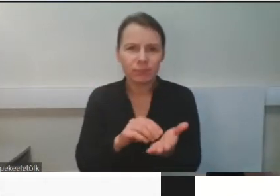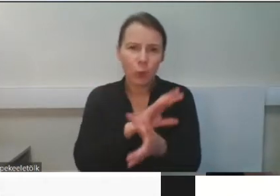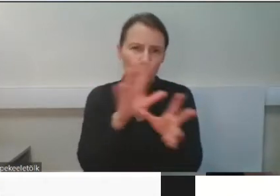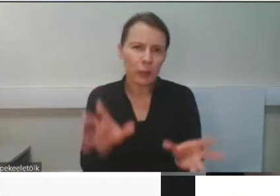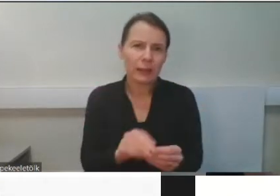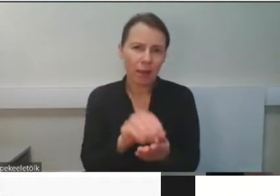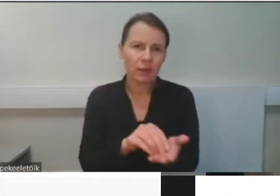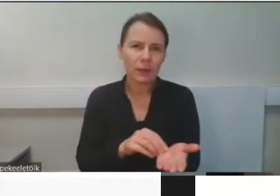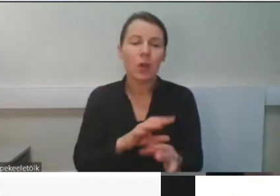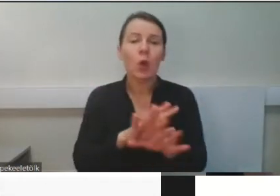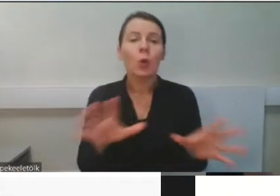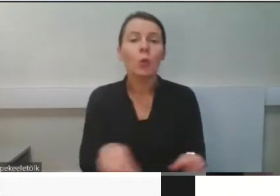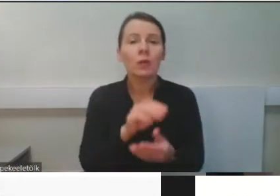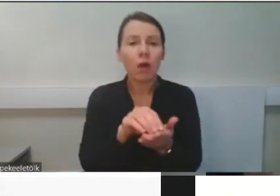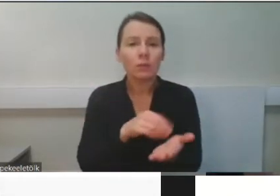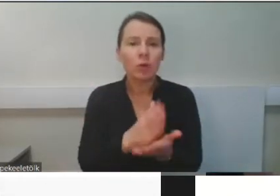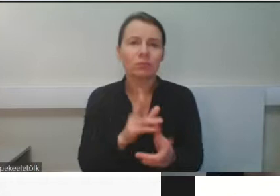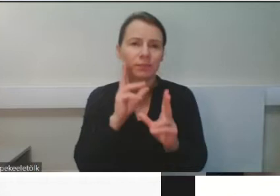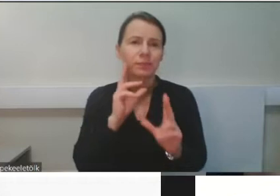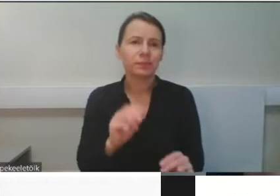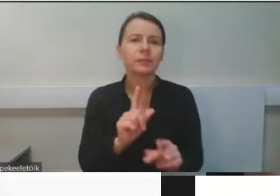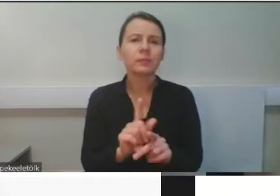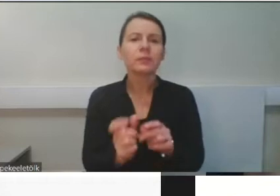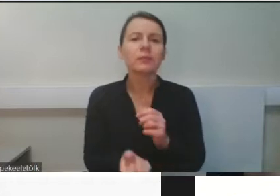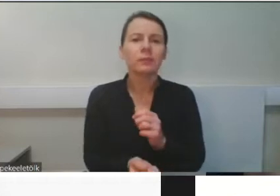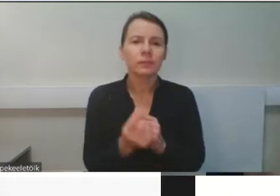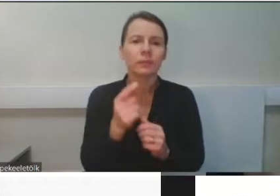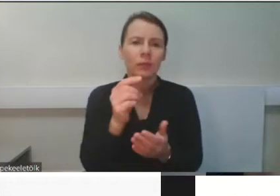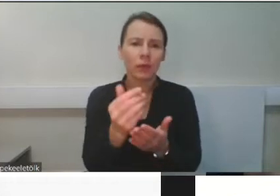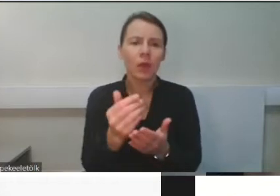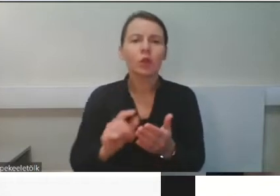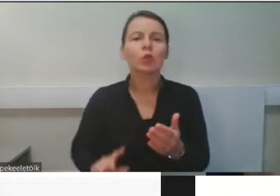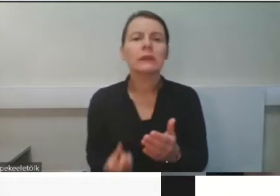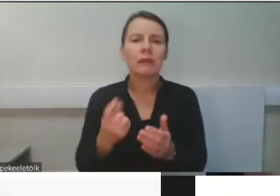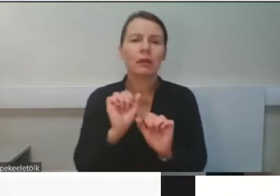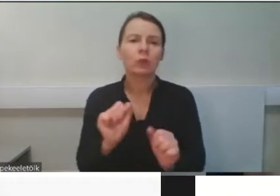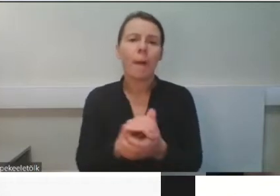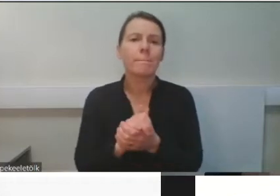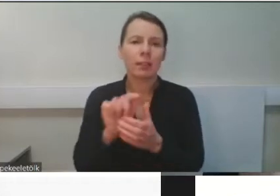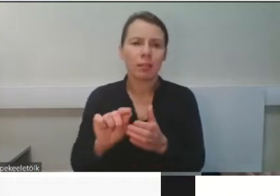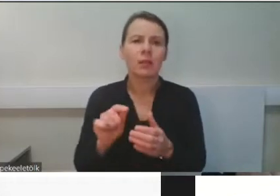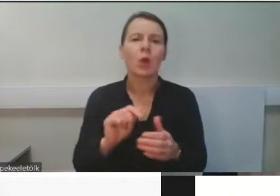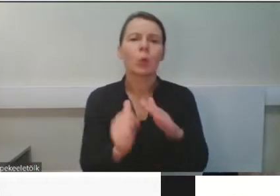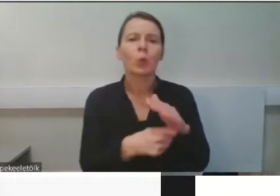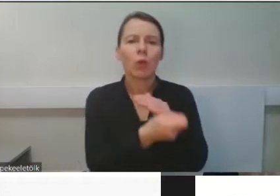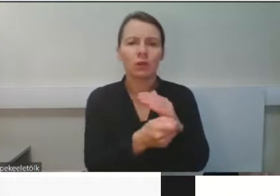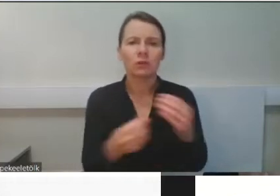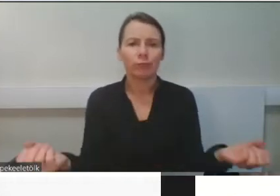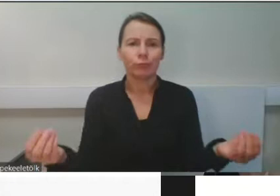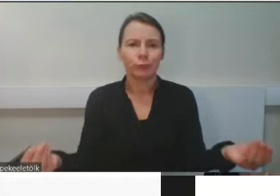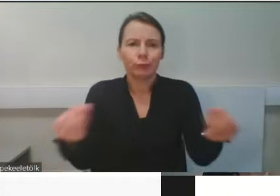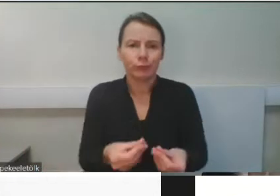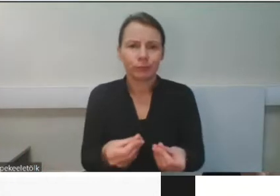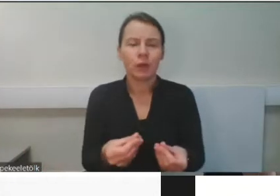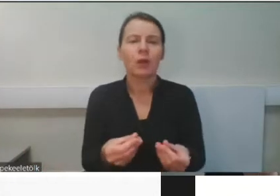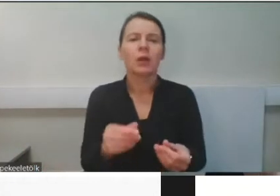teema. Aga tervise all on siis kolm valdkonda, et arstiabi kättesaadavus, tervise